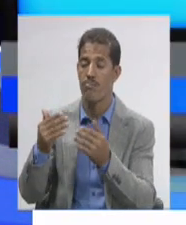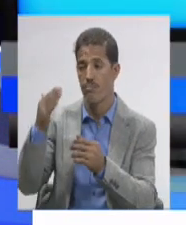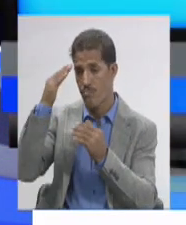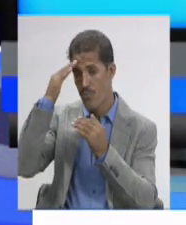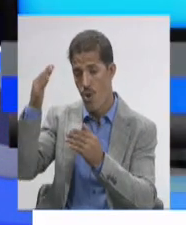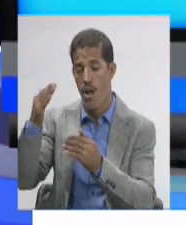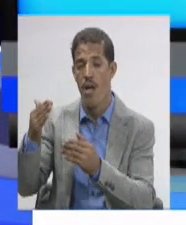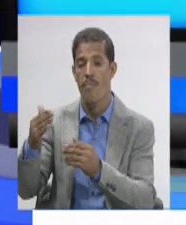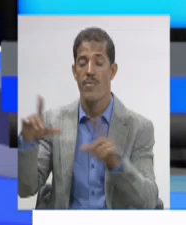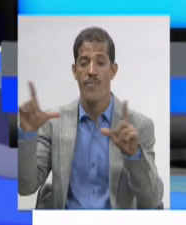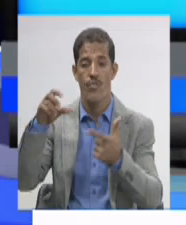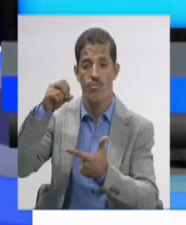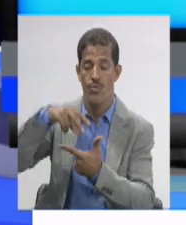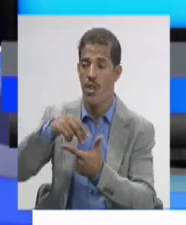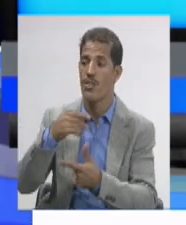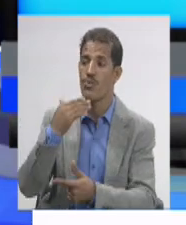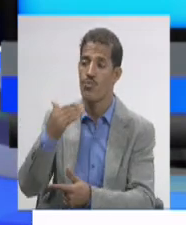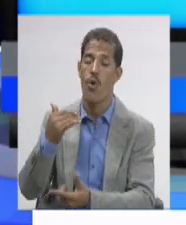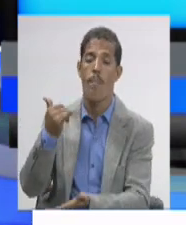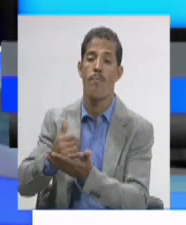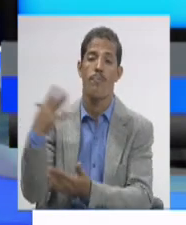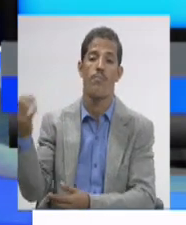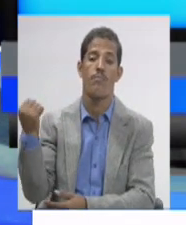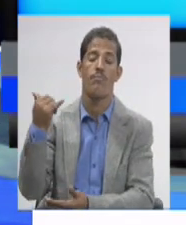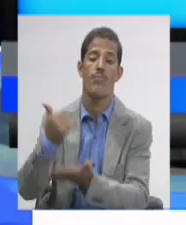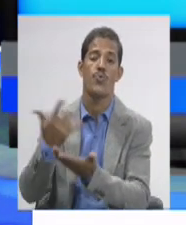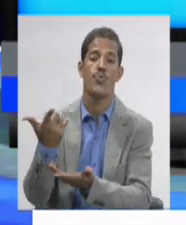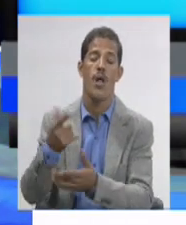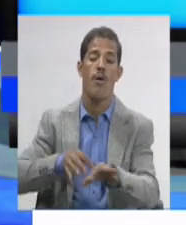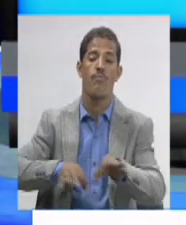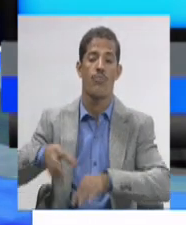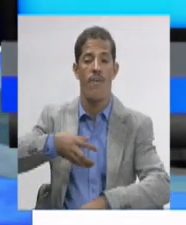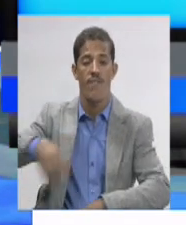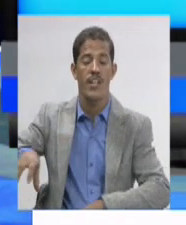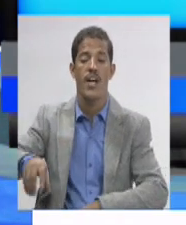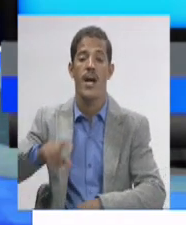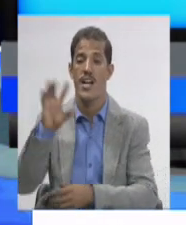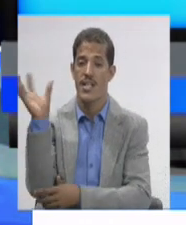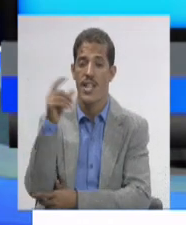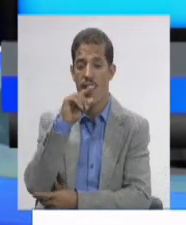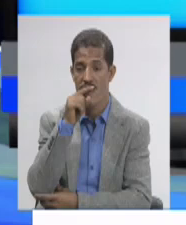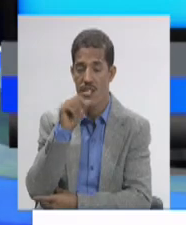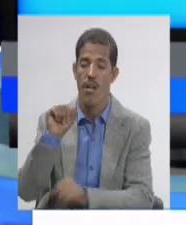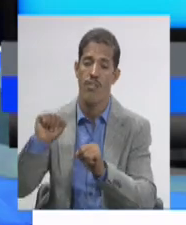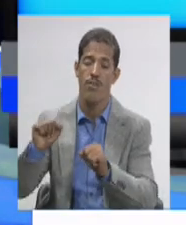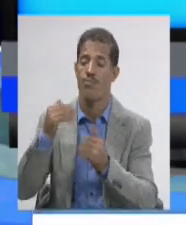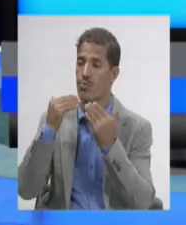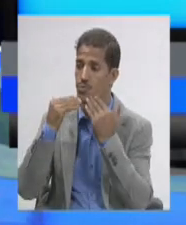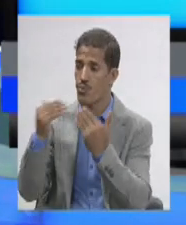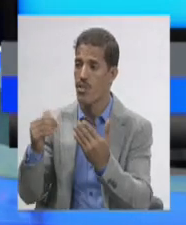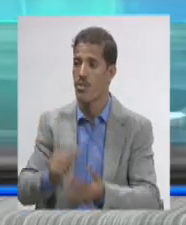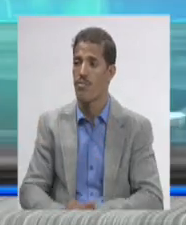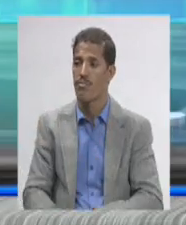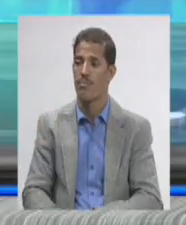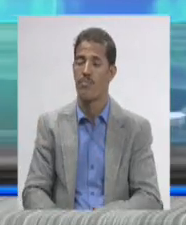الشكر سيدي محمد مسؤول المكونه الزراعيه في مشروع تطوير وتنميه الواحد شكرا